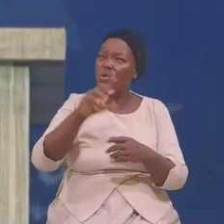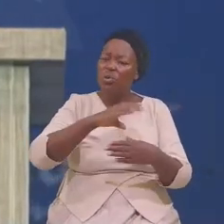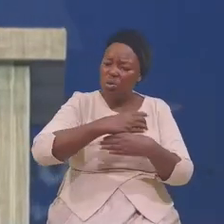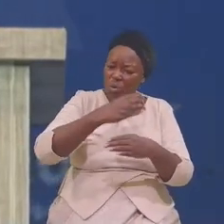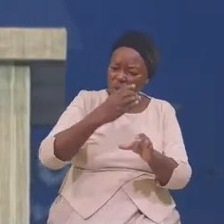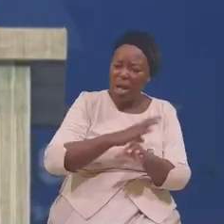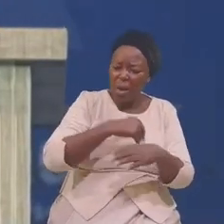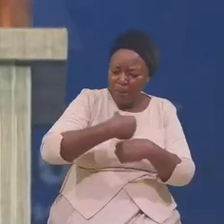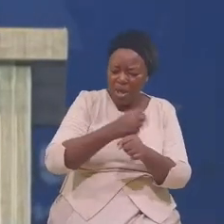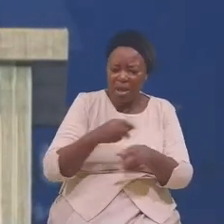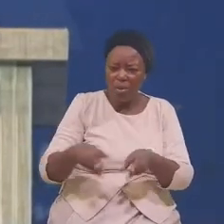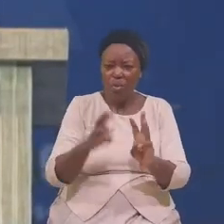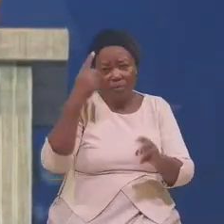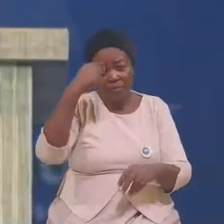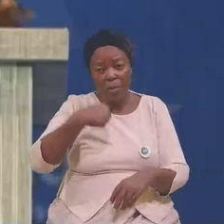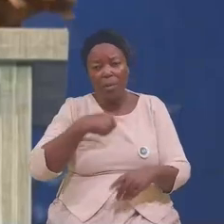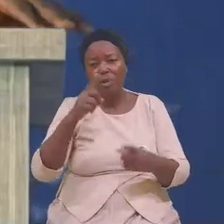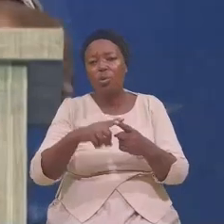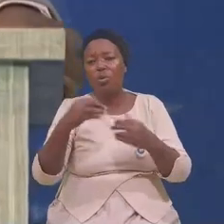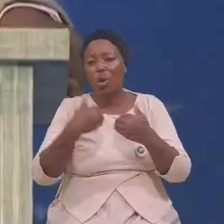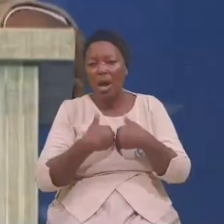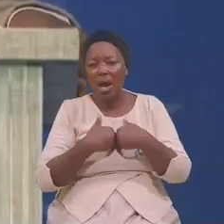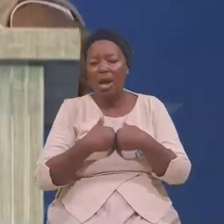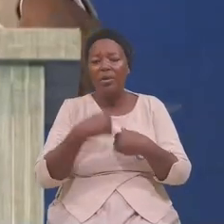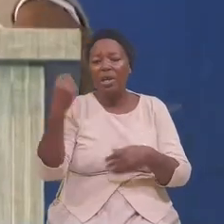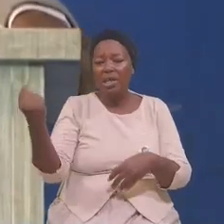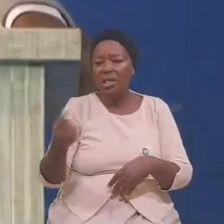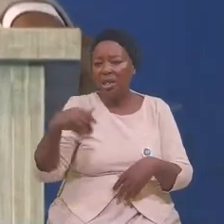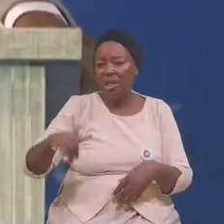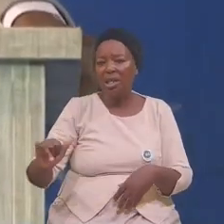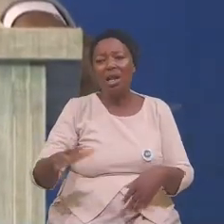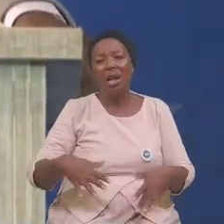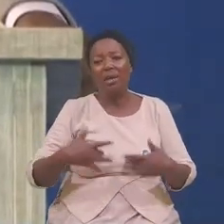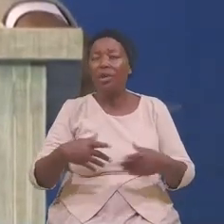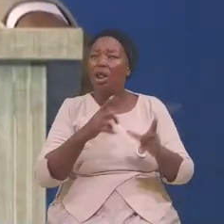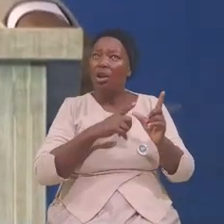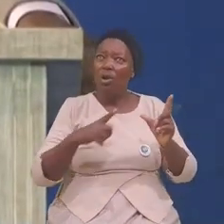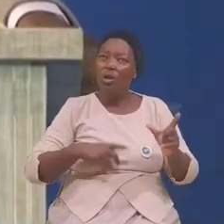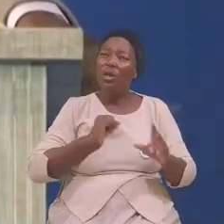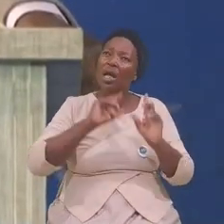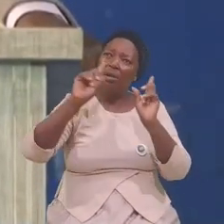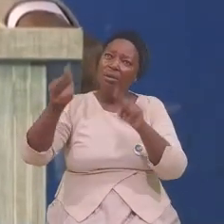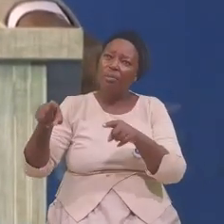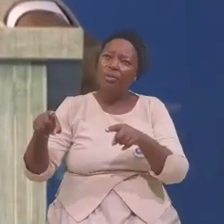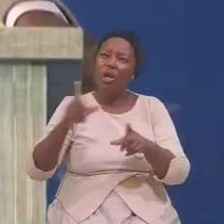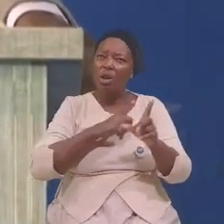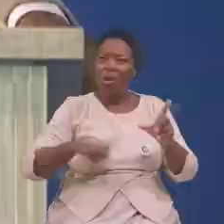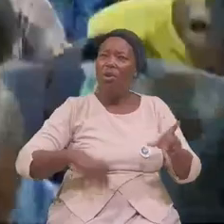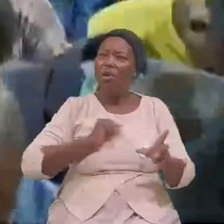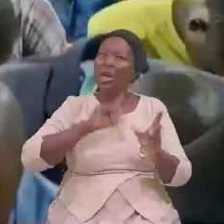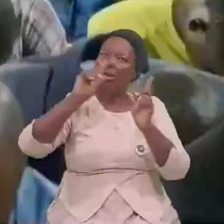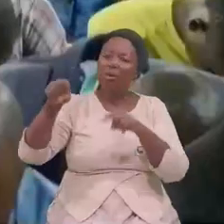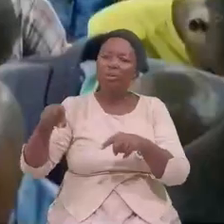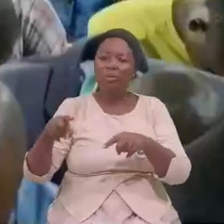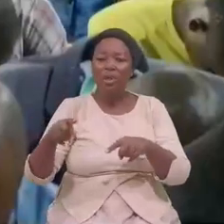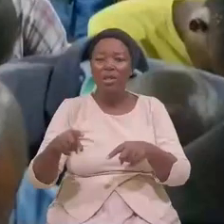as tracé, préparé le chemin pour que j'aie la vie éternelle. Seigneur, je viens. Seigneur, je viens. Il